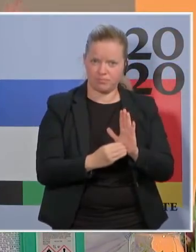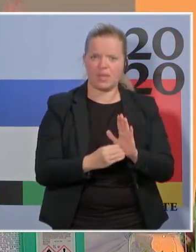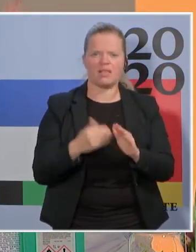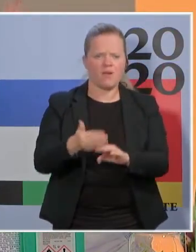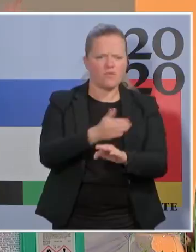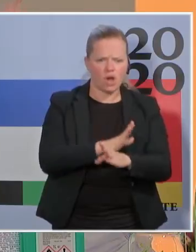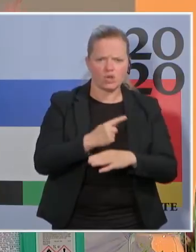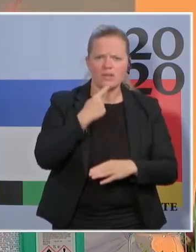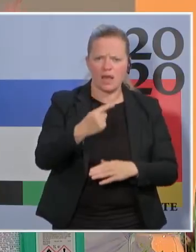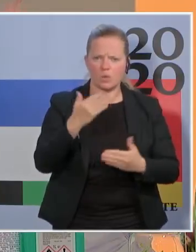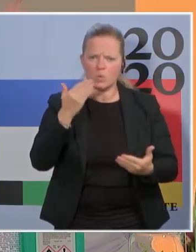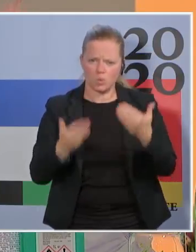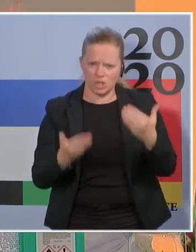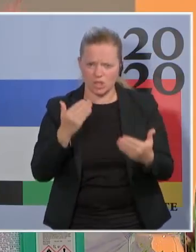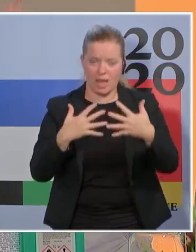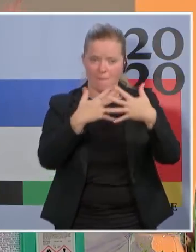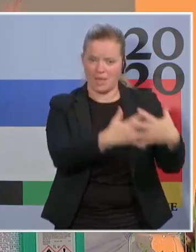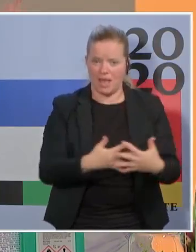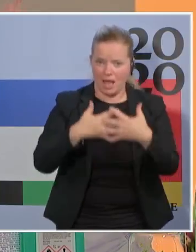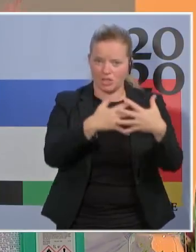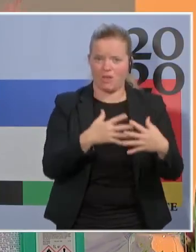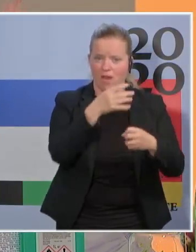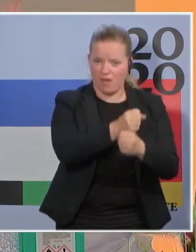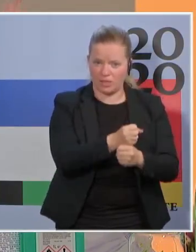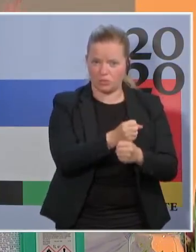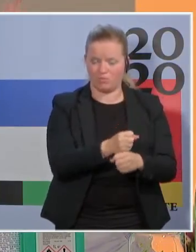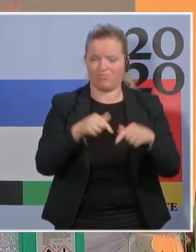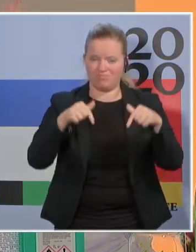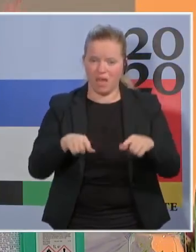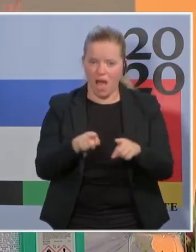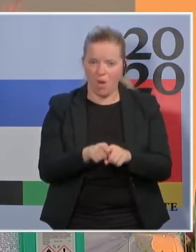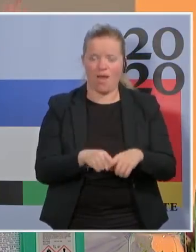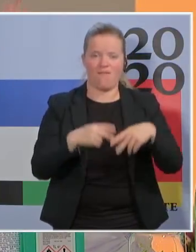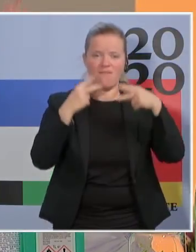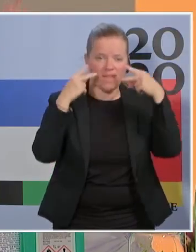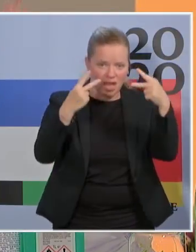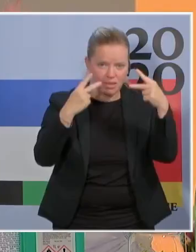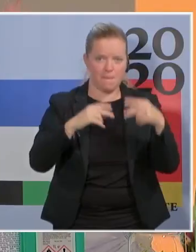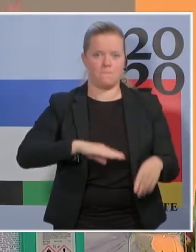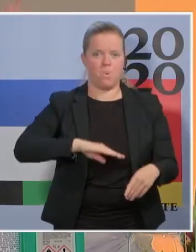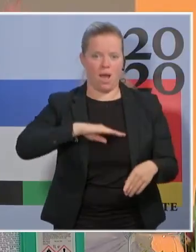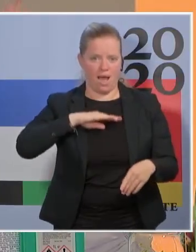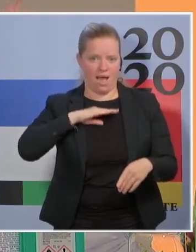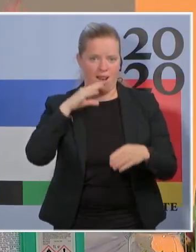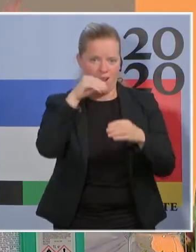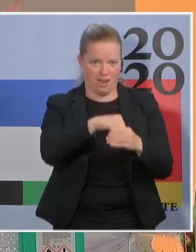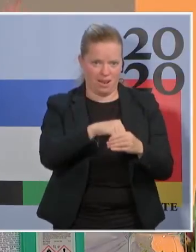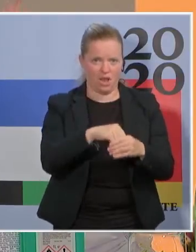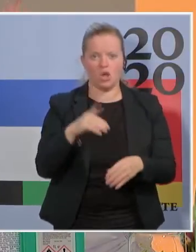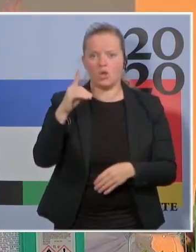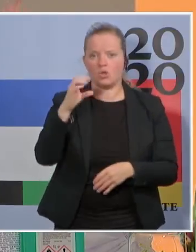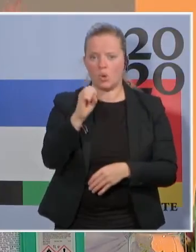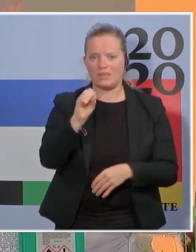zur amerikanischen Verfassung, wo es um Werte auch geht, um Moral ist Instanzen. Dossi hat gesprochen